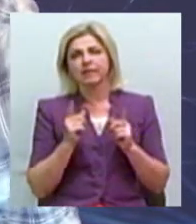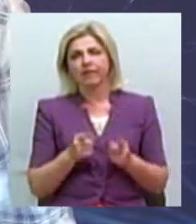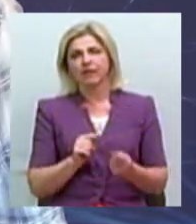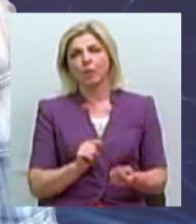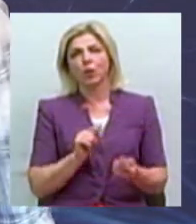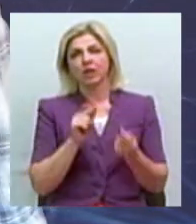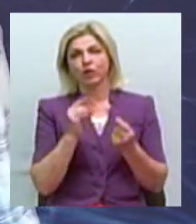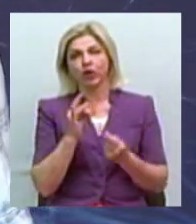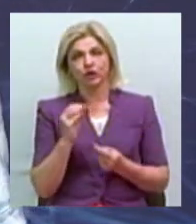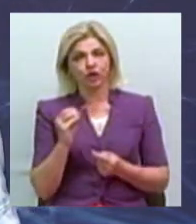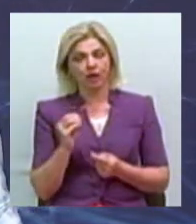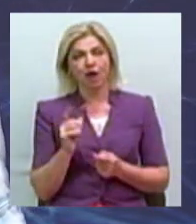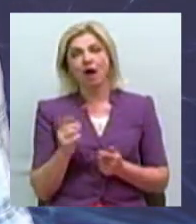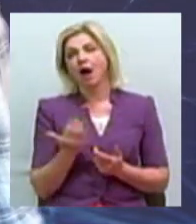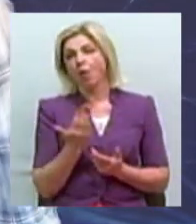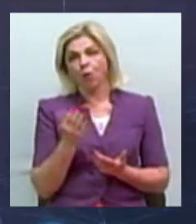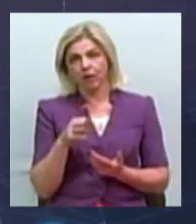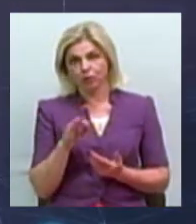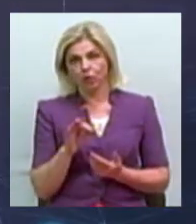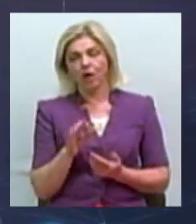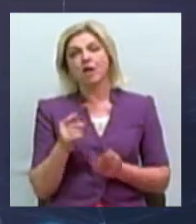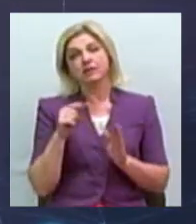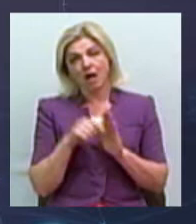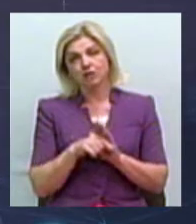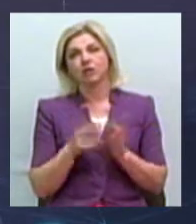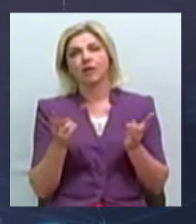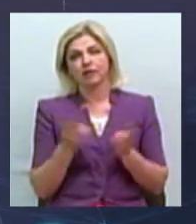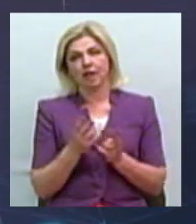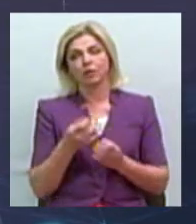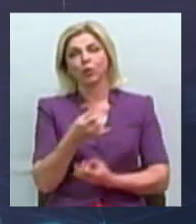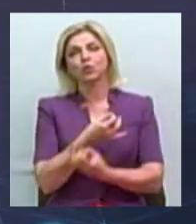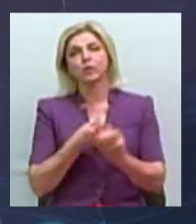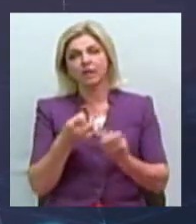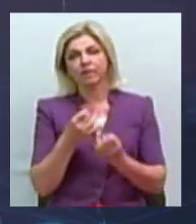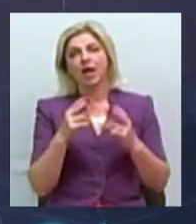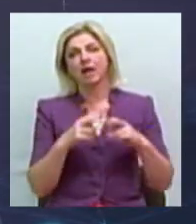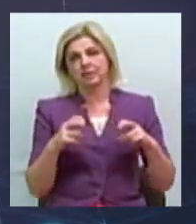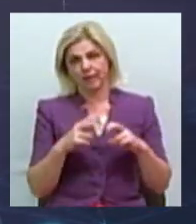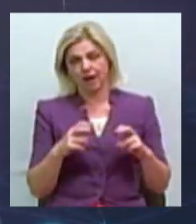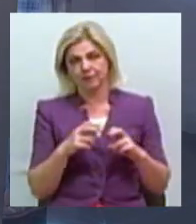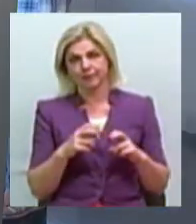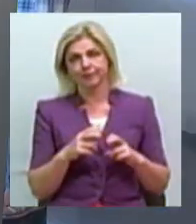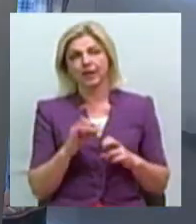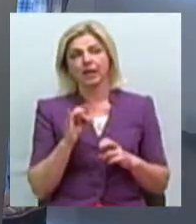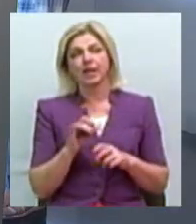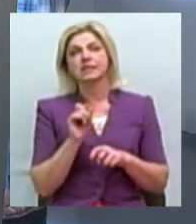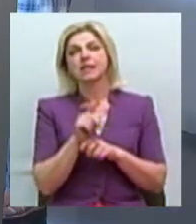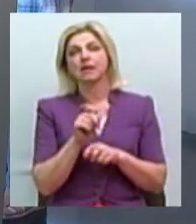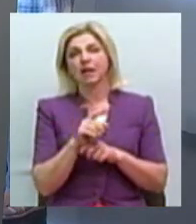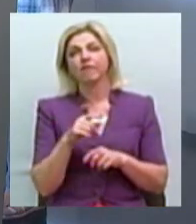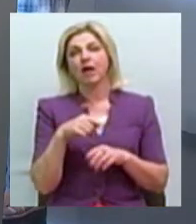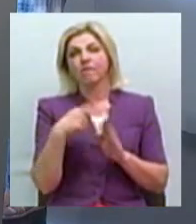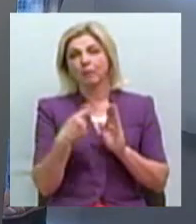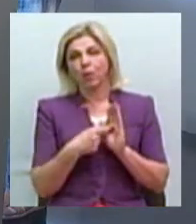противоречие какое-то, ну, значит, надо консультироваться, разбираться и задавать вопрос в